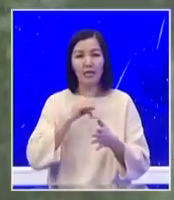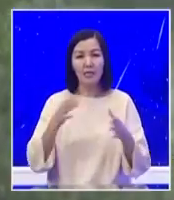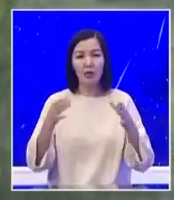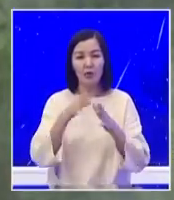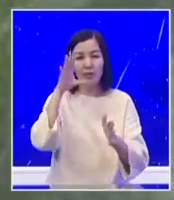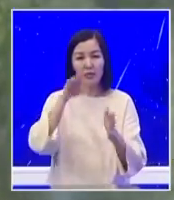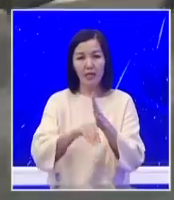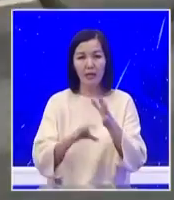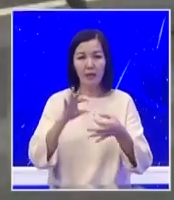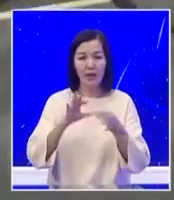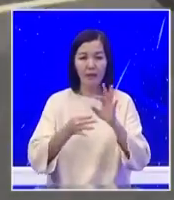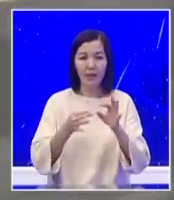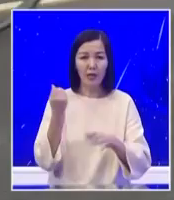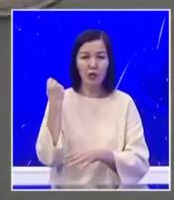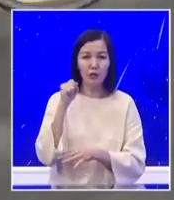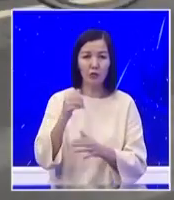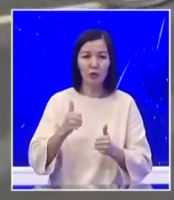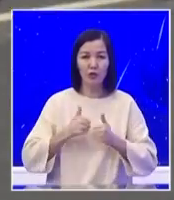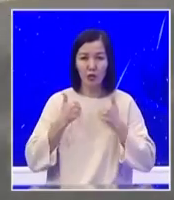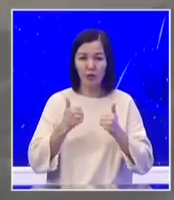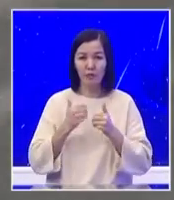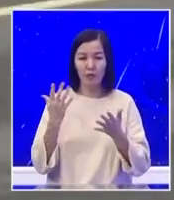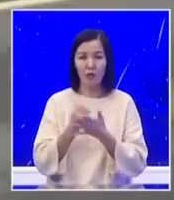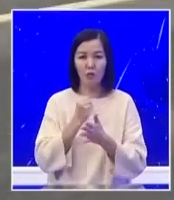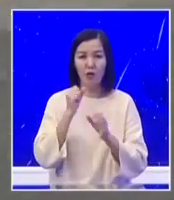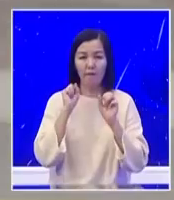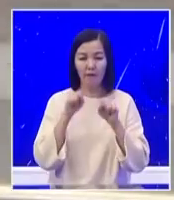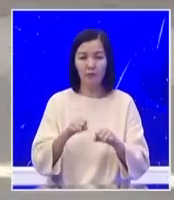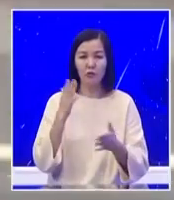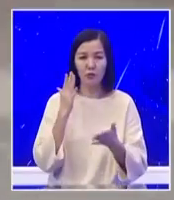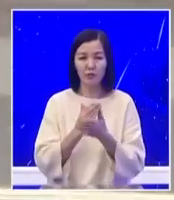еніп, олимпиада жүлдесін жеңіп алуға мүмкіндігі бар.